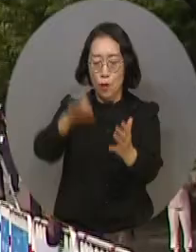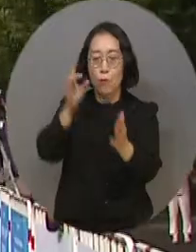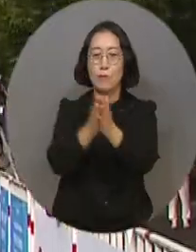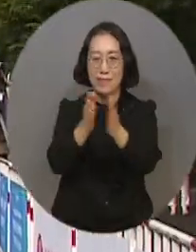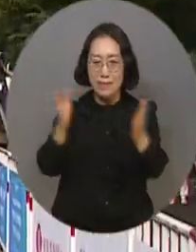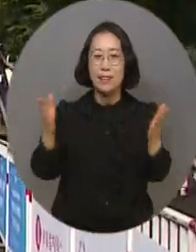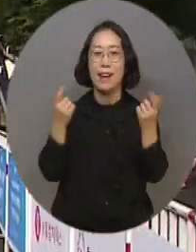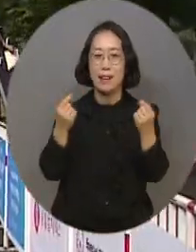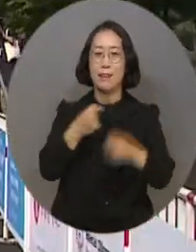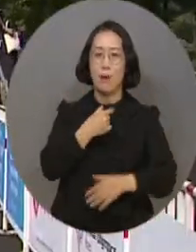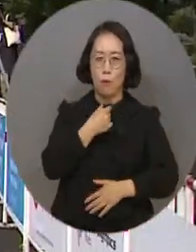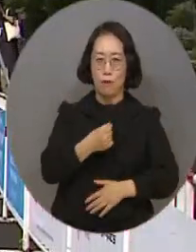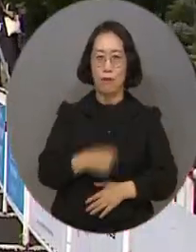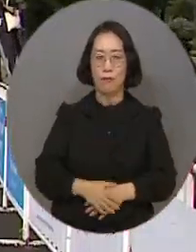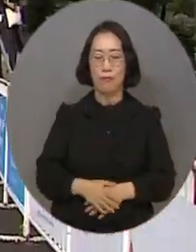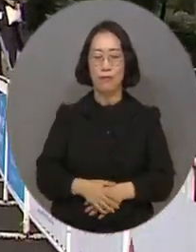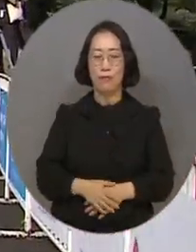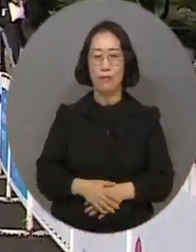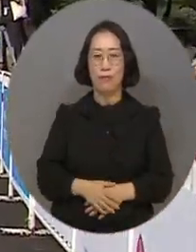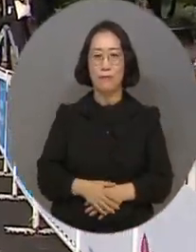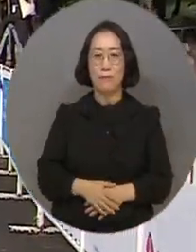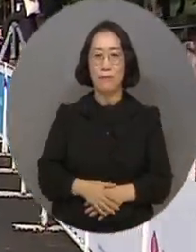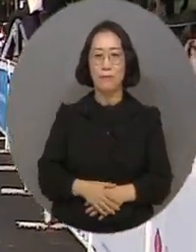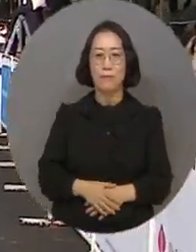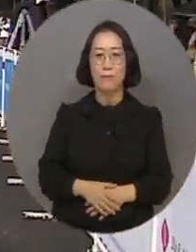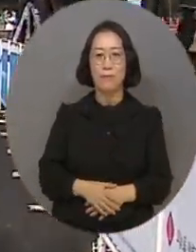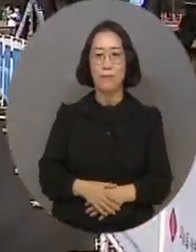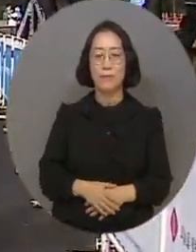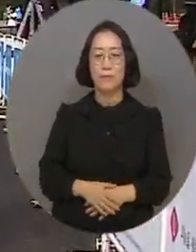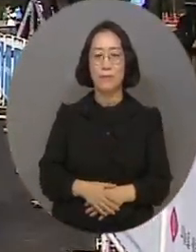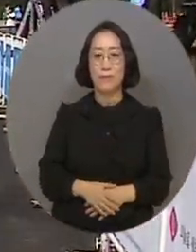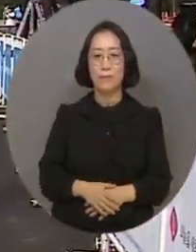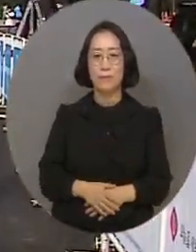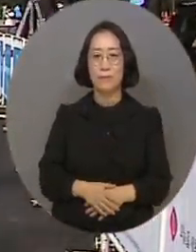모릅니다. 복지TV 뉴스 박순용입니다.